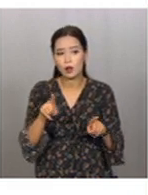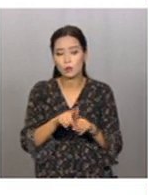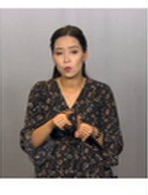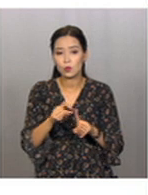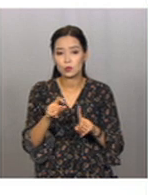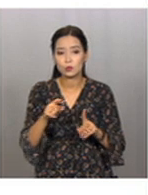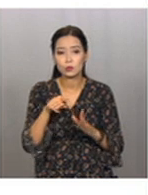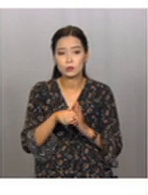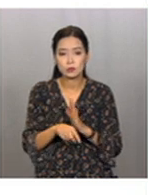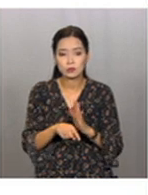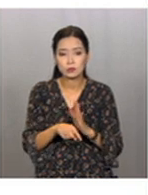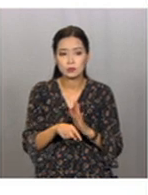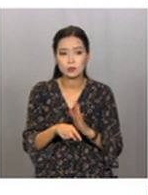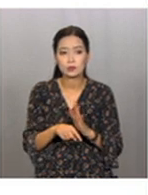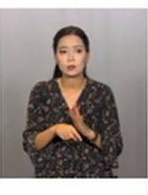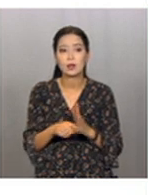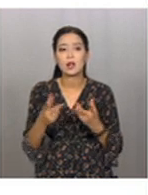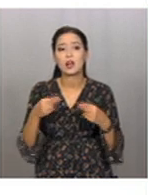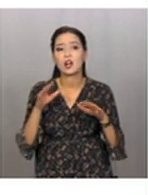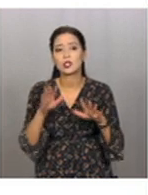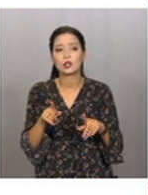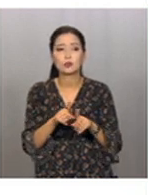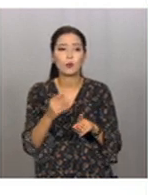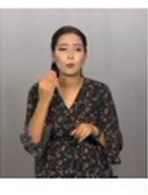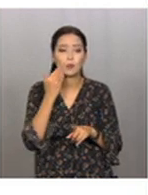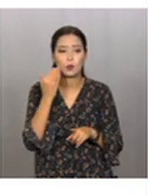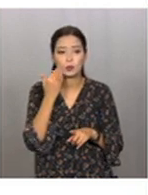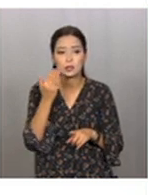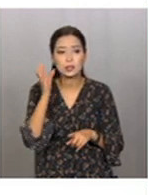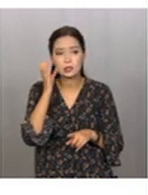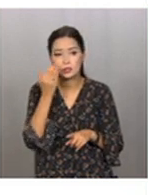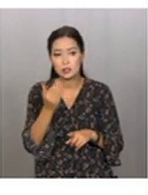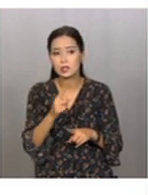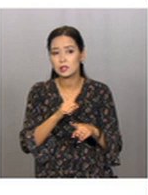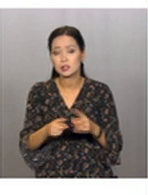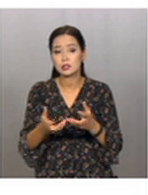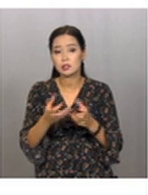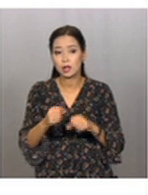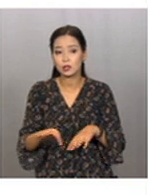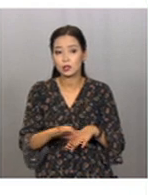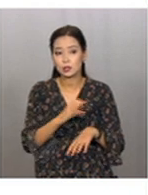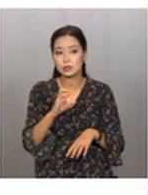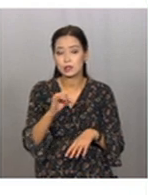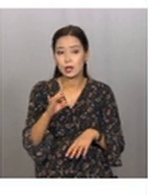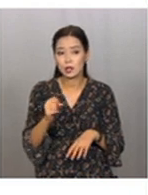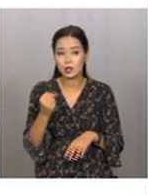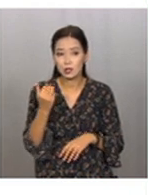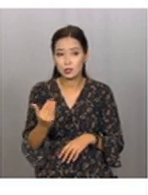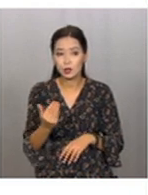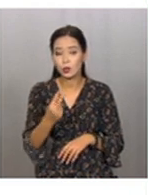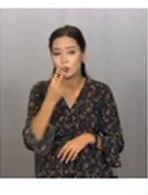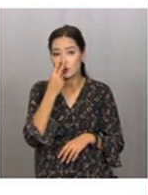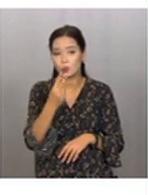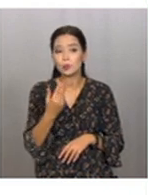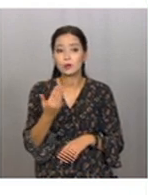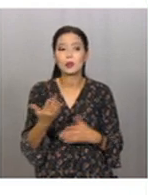тамсанады. Қай жерден болжамайсың тынарыңды, тез алтып күйеуіңді сарасаңлақ деп, сараның енді